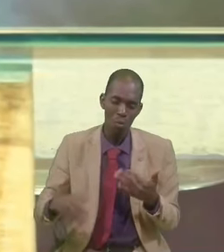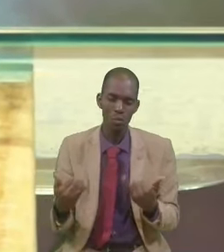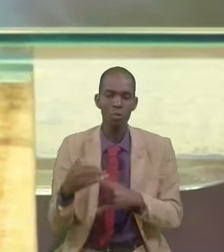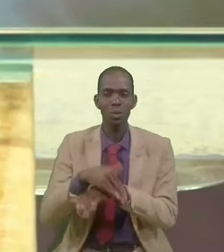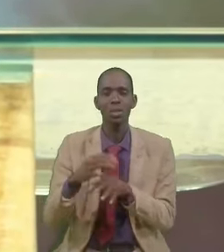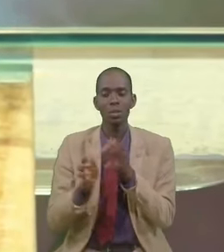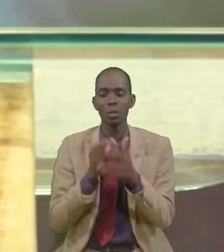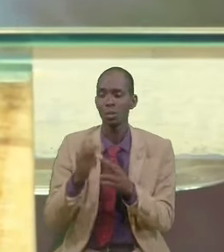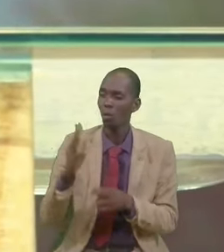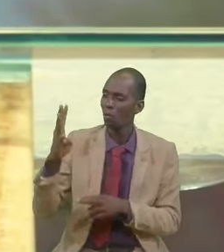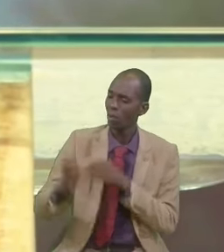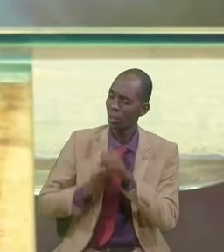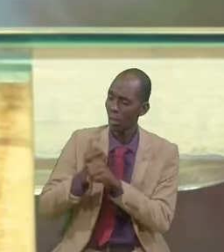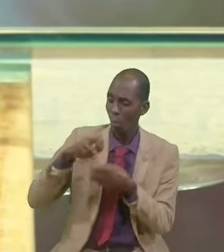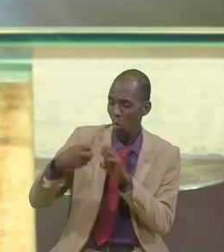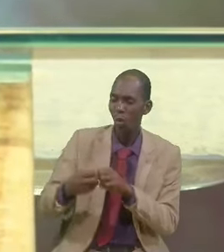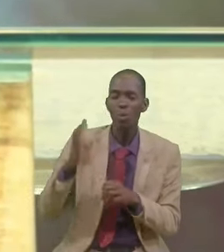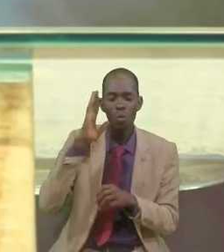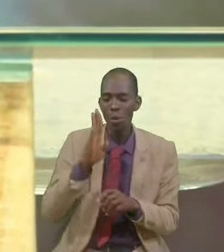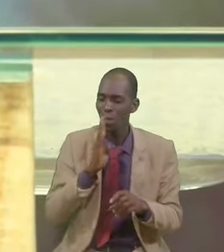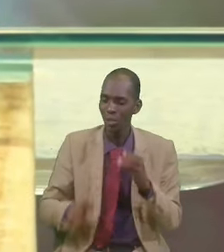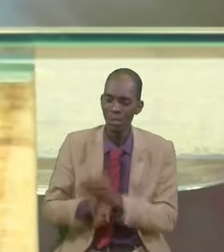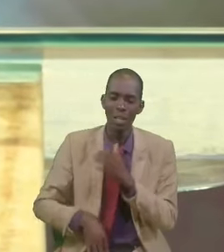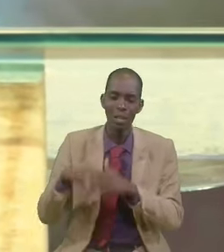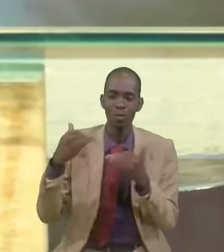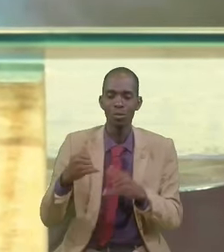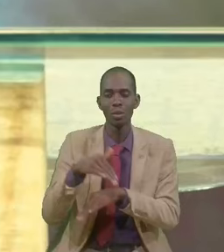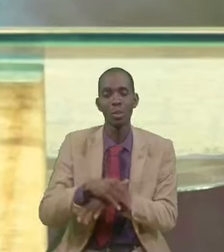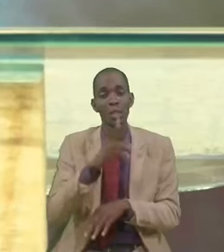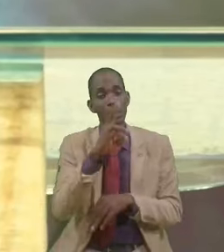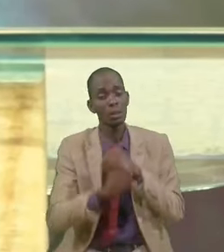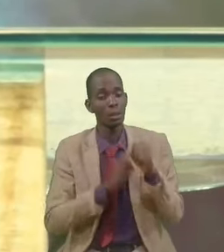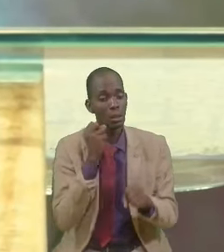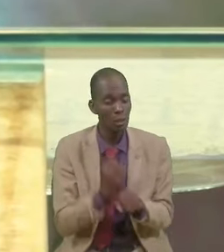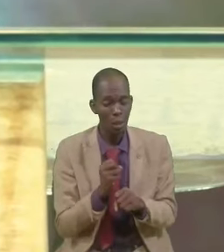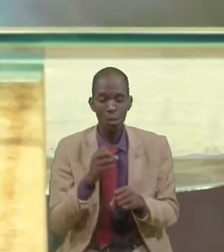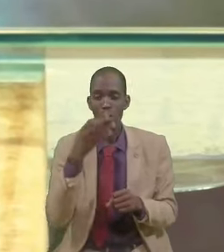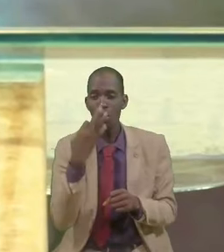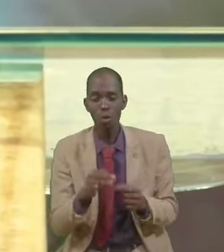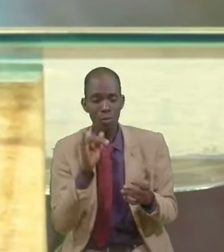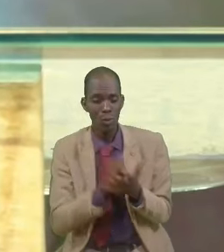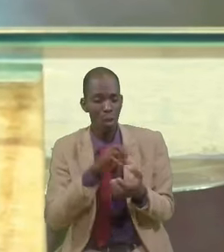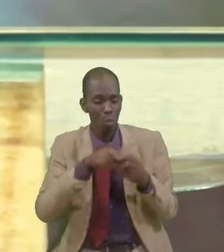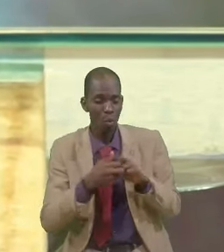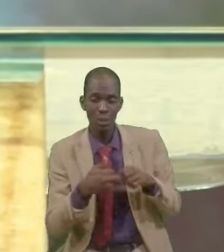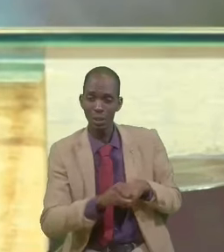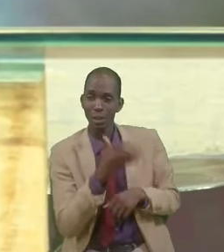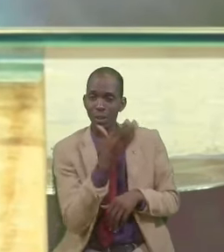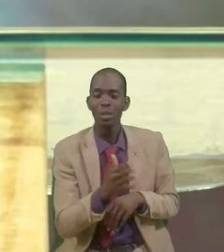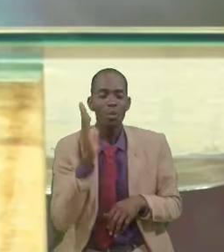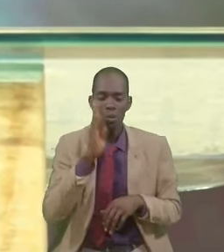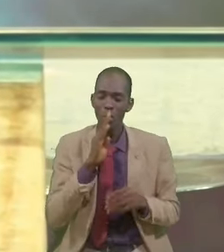ans d'infirmité, cela va quitter ce soir. 60 ans d'adversaires, ils vont quitter, ils sont vaincus ce